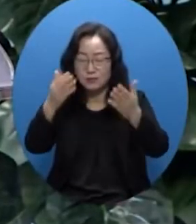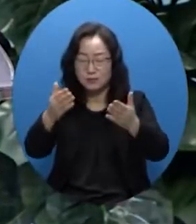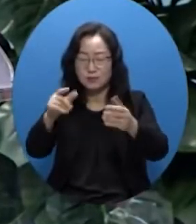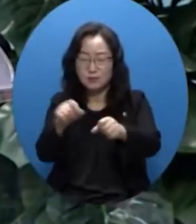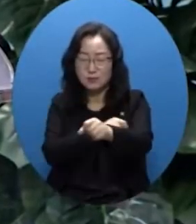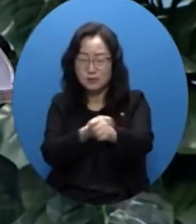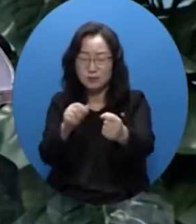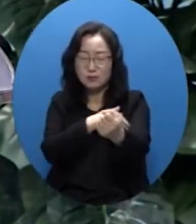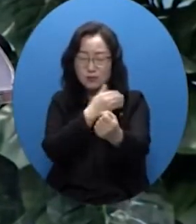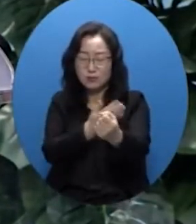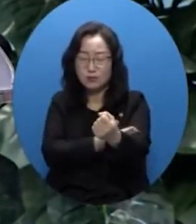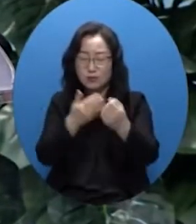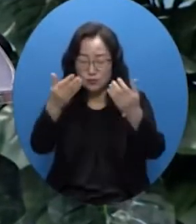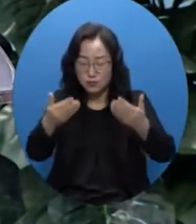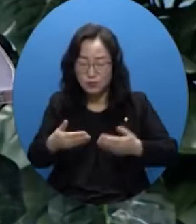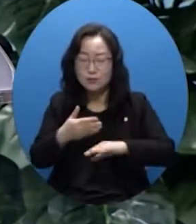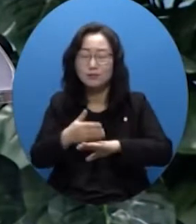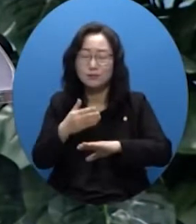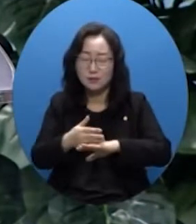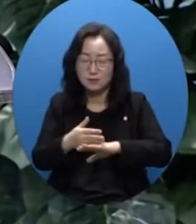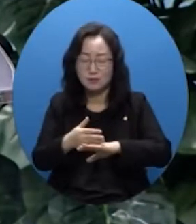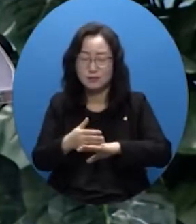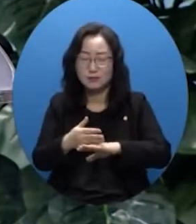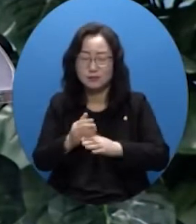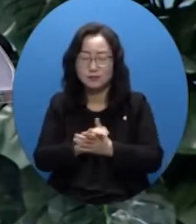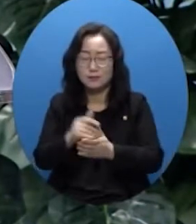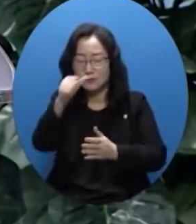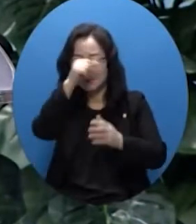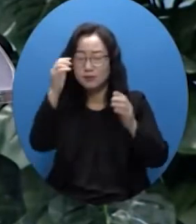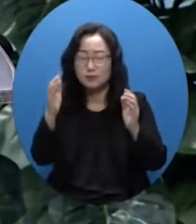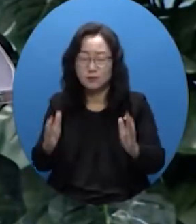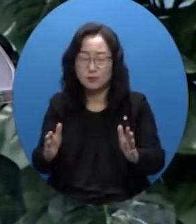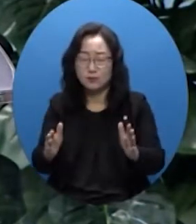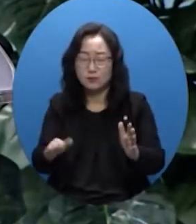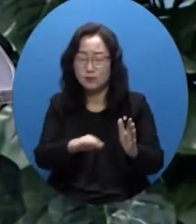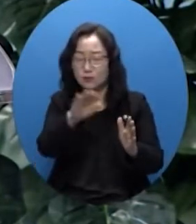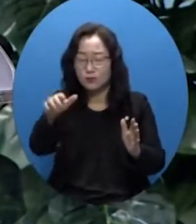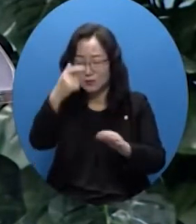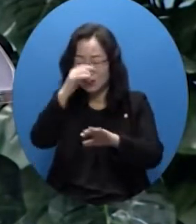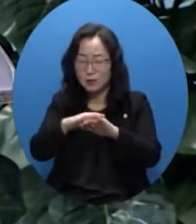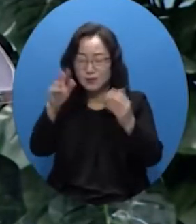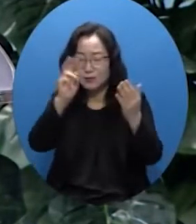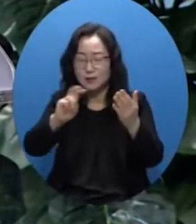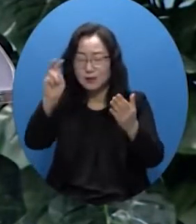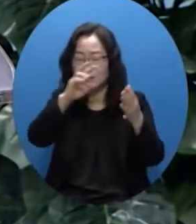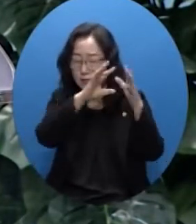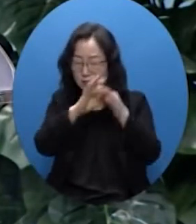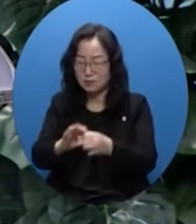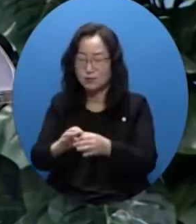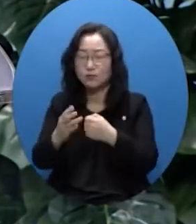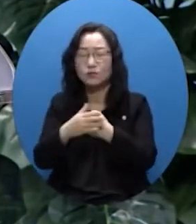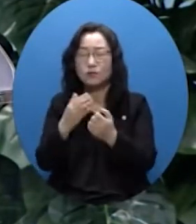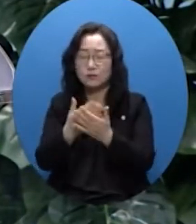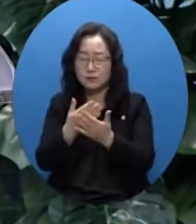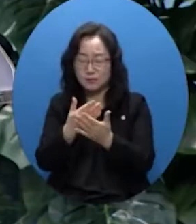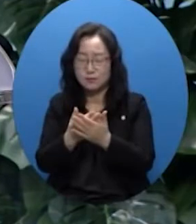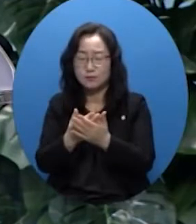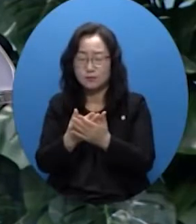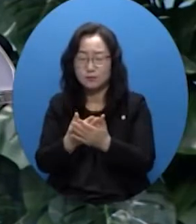특권을 주신 것을 감사합니다 미생 다가도록 우리의 예배와 찬양에 그치지 않게 하여주시고